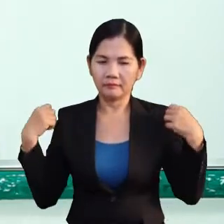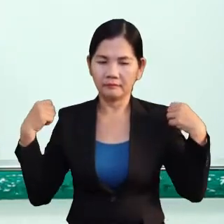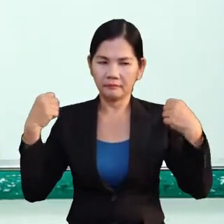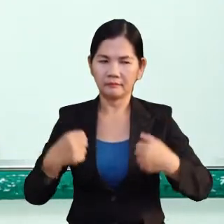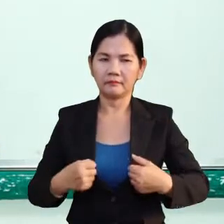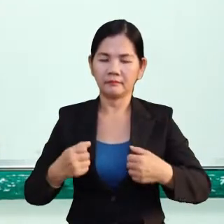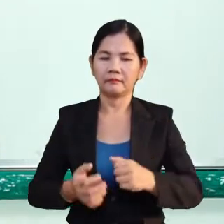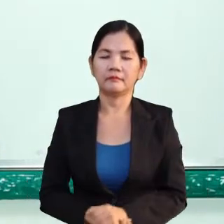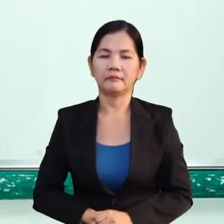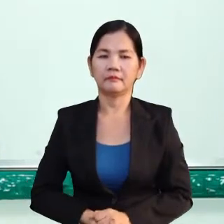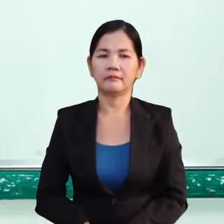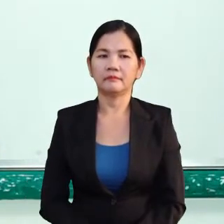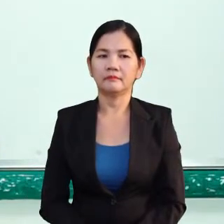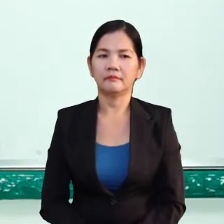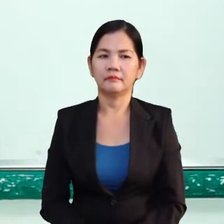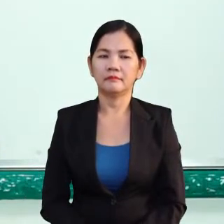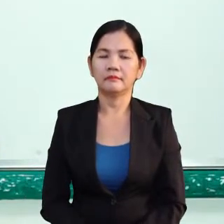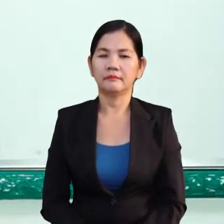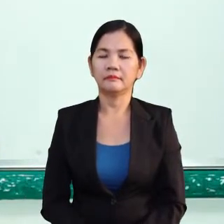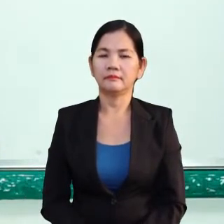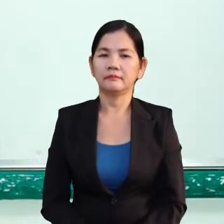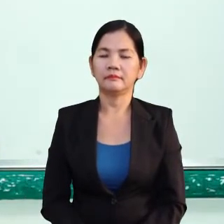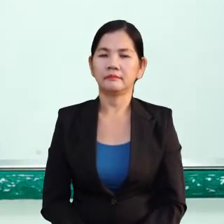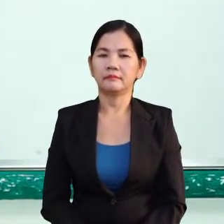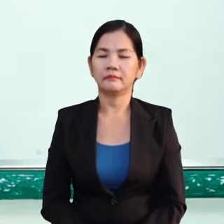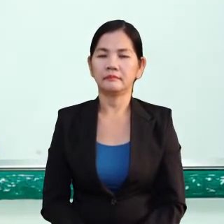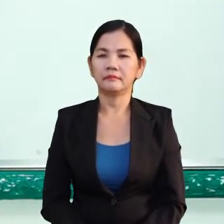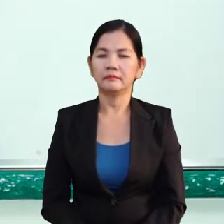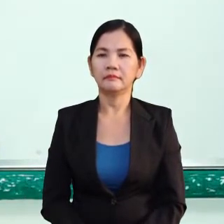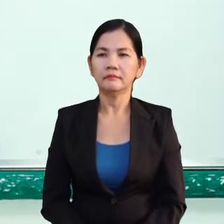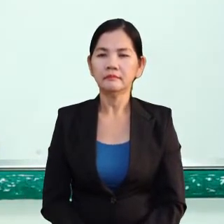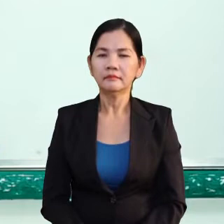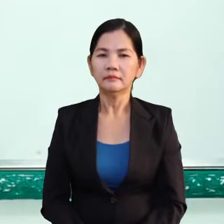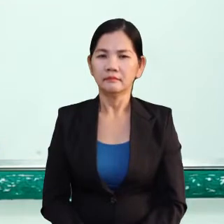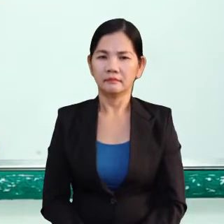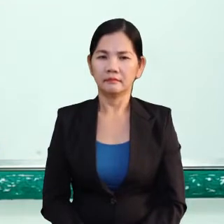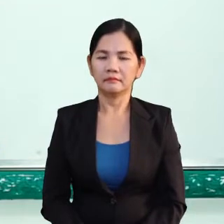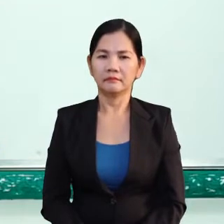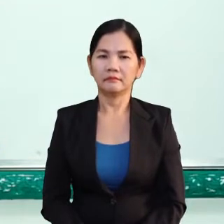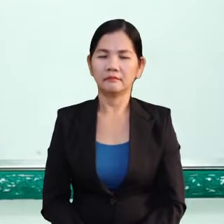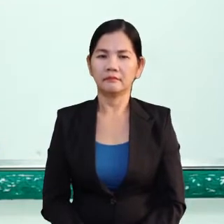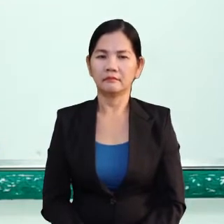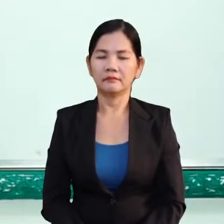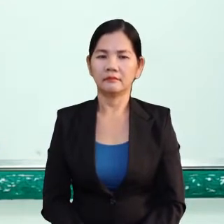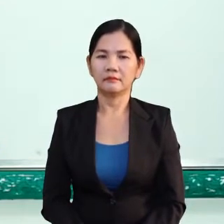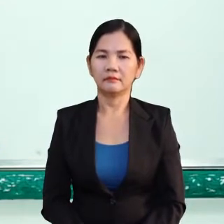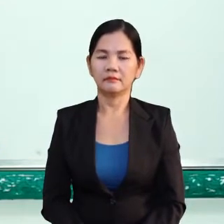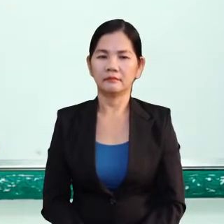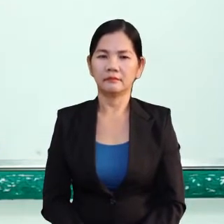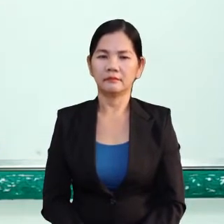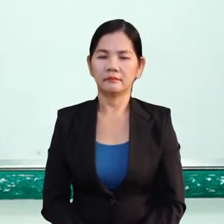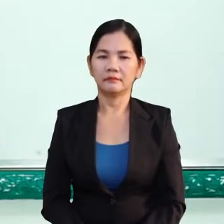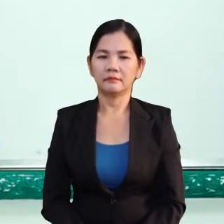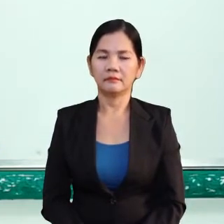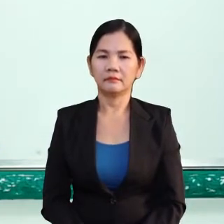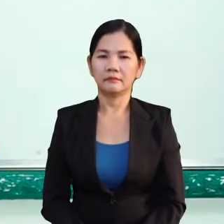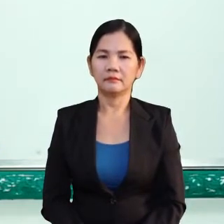ស្លៀកពាក់ចាស្លៀកពា